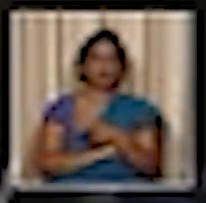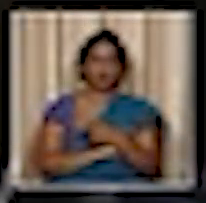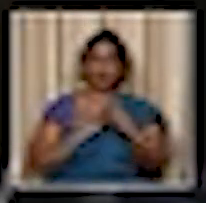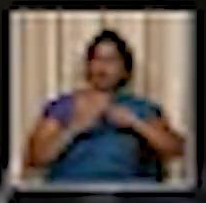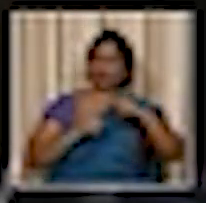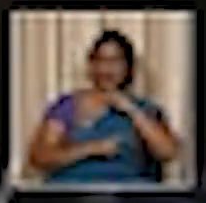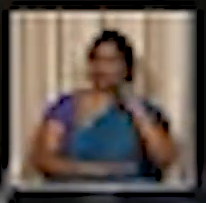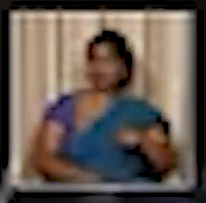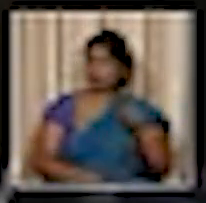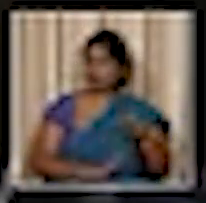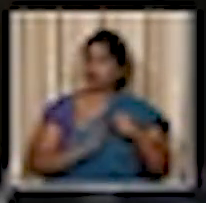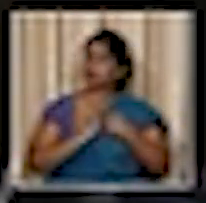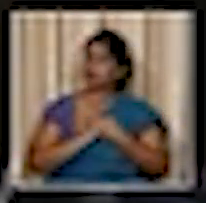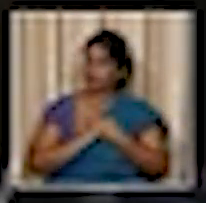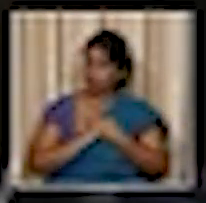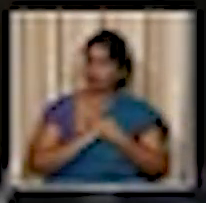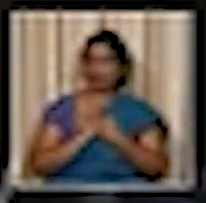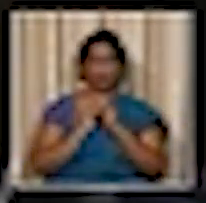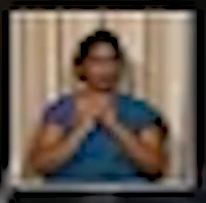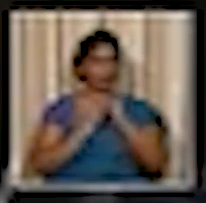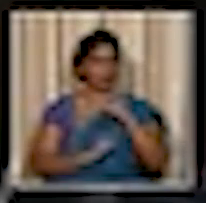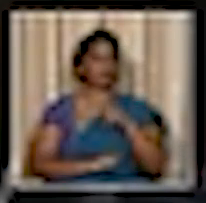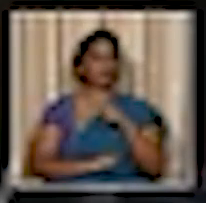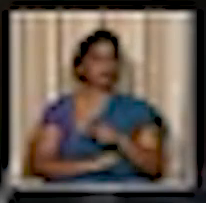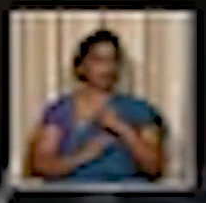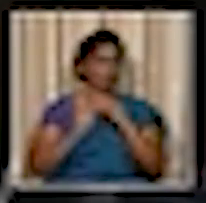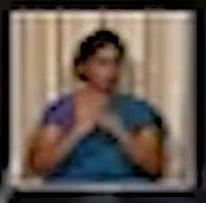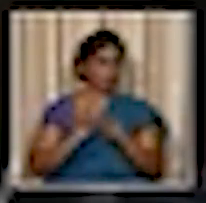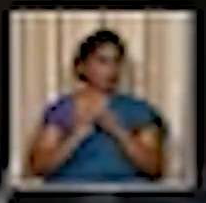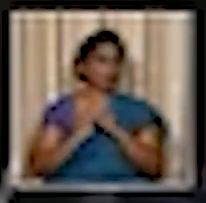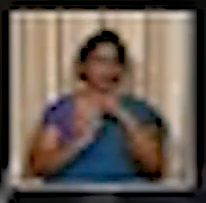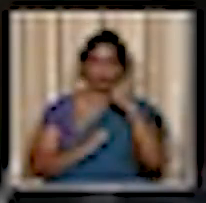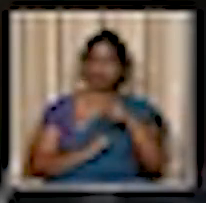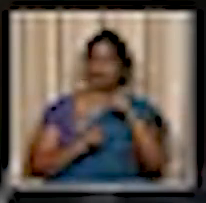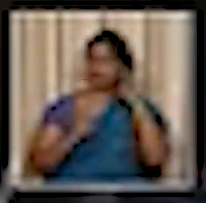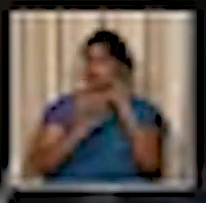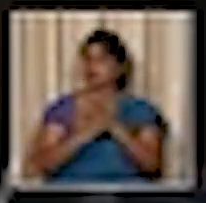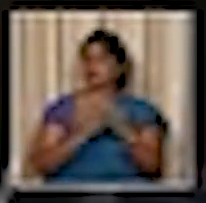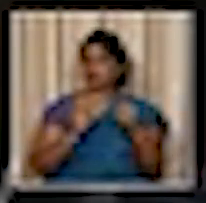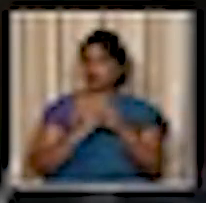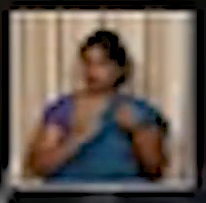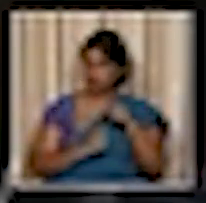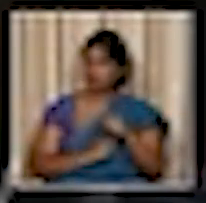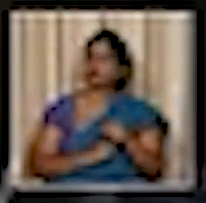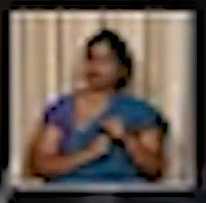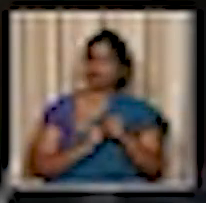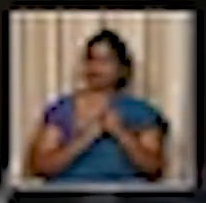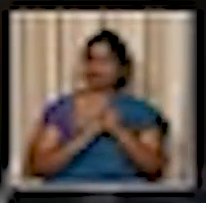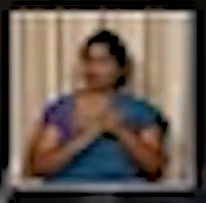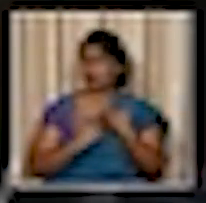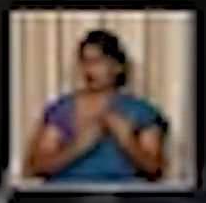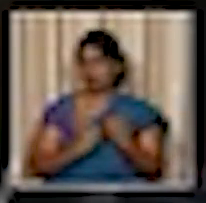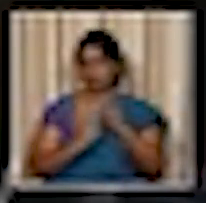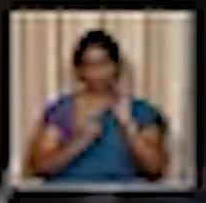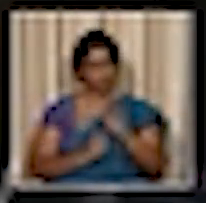අනෙකුත් විනිසුරුවරුන්ගේ ගෞරවයට හානි වෙන නිසා, ඔවුන්ට අවමානයක් වෙන නිසා ඒක වළක්වා ගැනීමෙනුත් අපිට ගැනීමෙත්